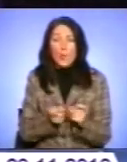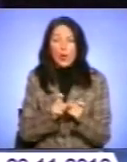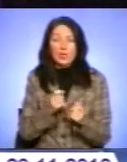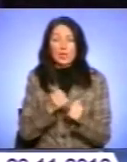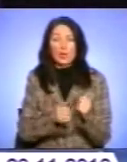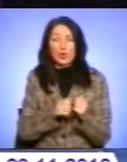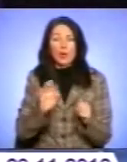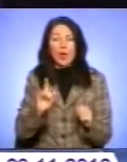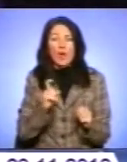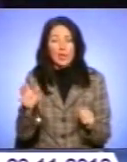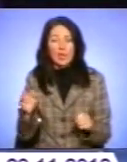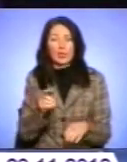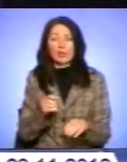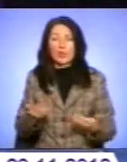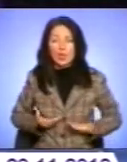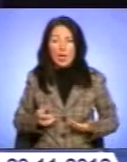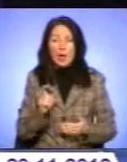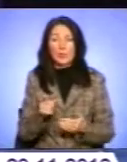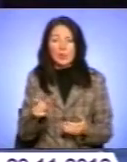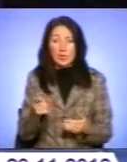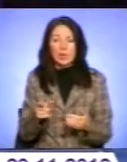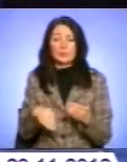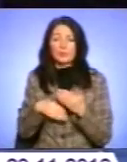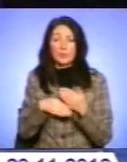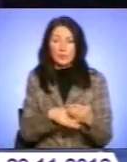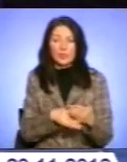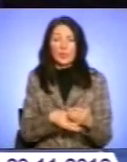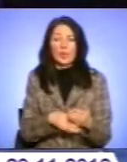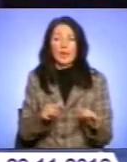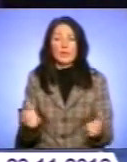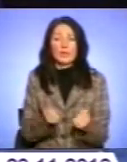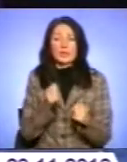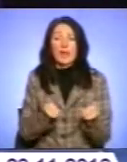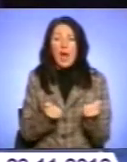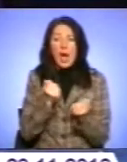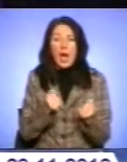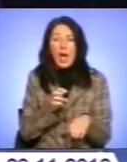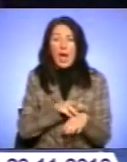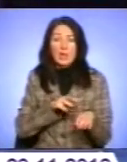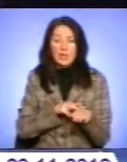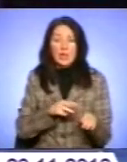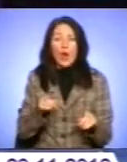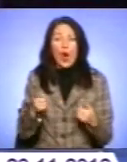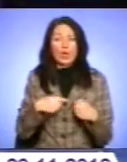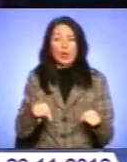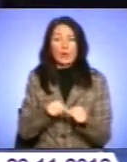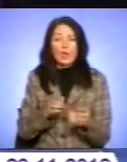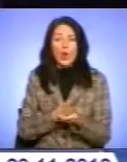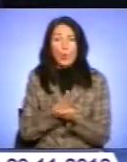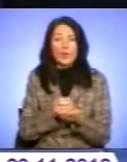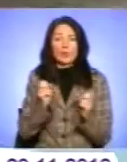бригадам швидкої взялися автоінспектори. На теренах області вони організували операцію «Спецсигнал», яка триватиме до 7